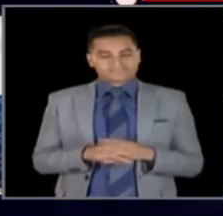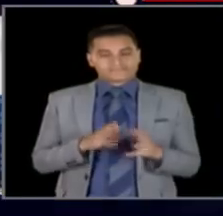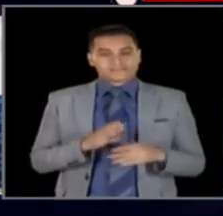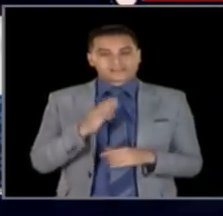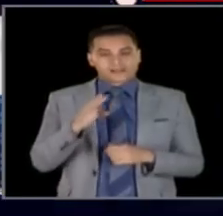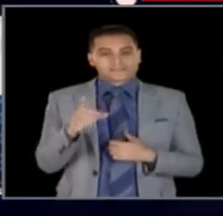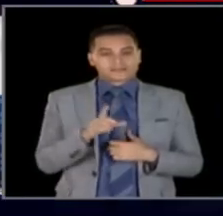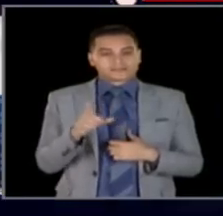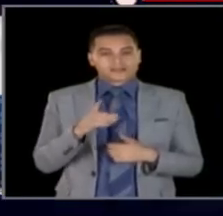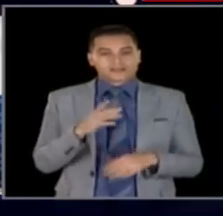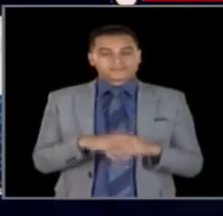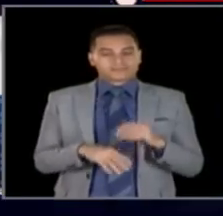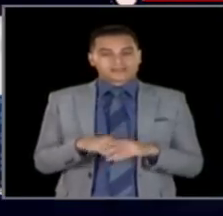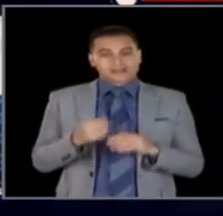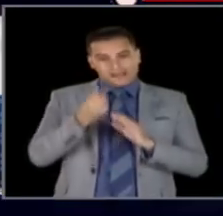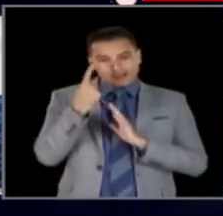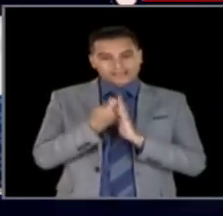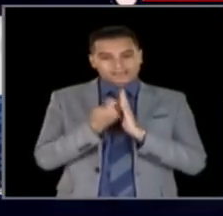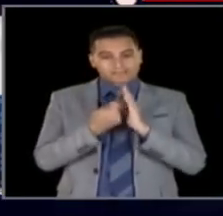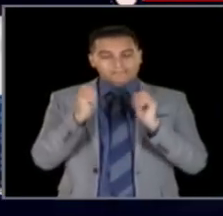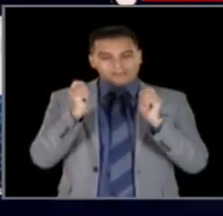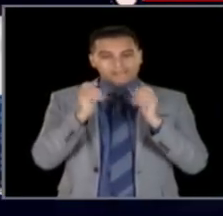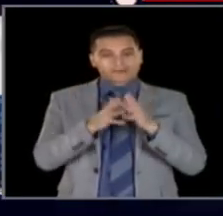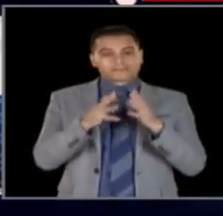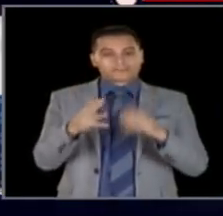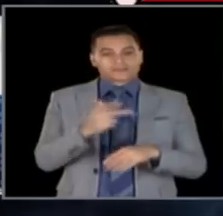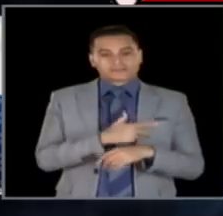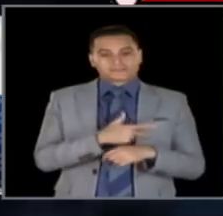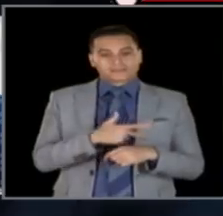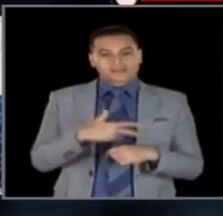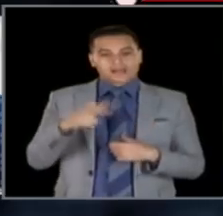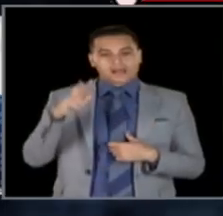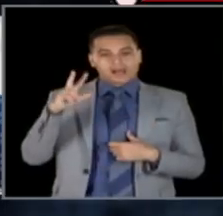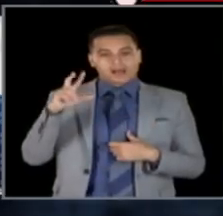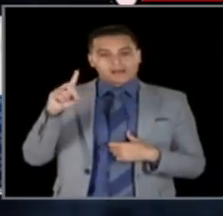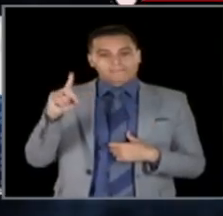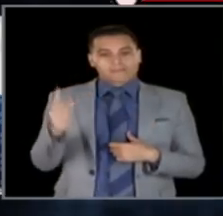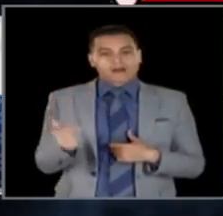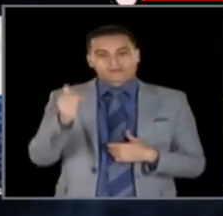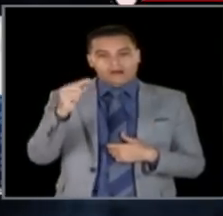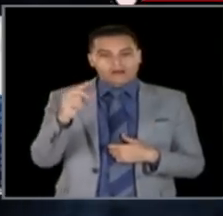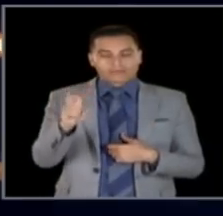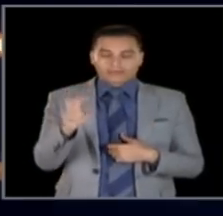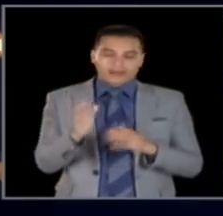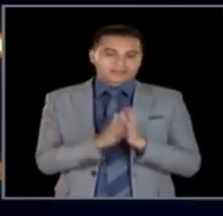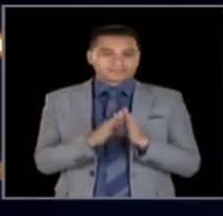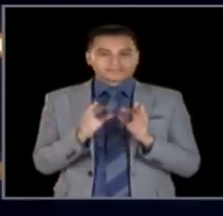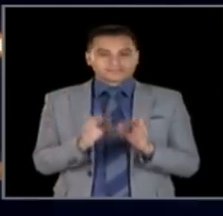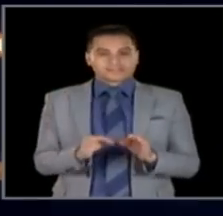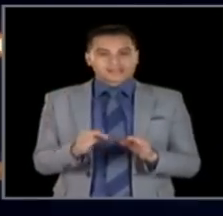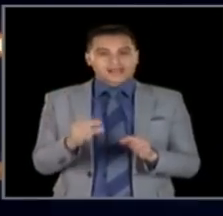الإجابة الصحيحة الأديب المغربي الكبير محمد برادة. للأسف